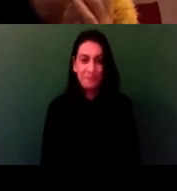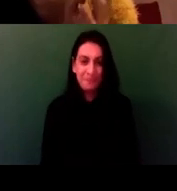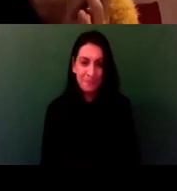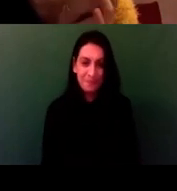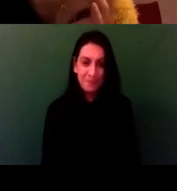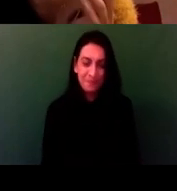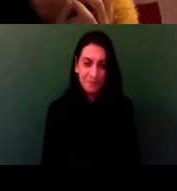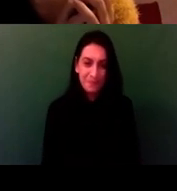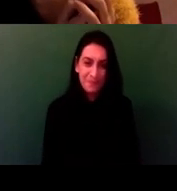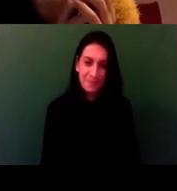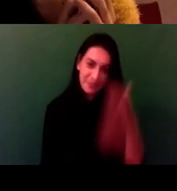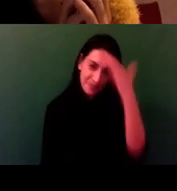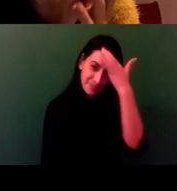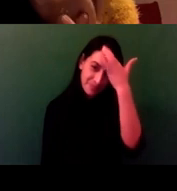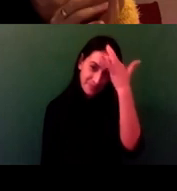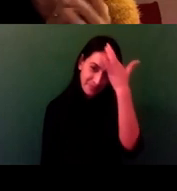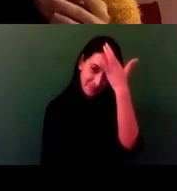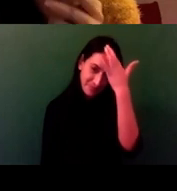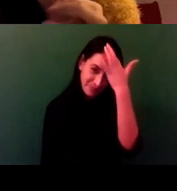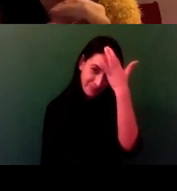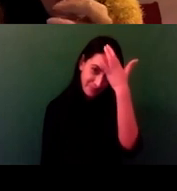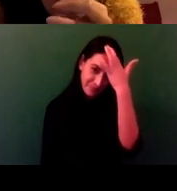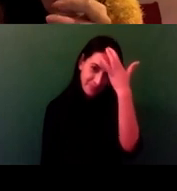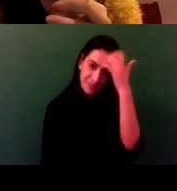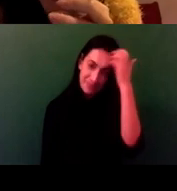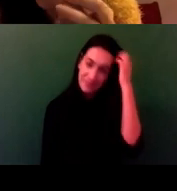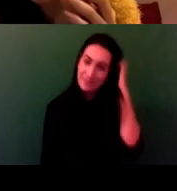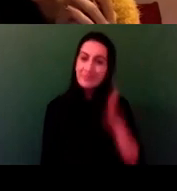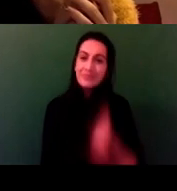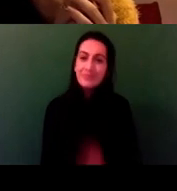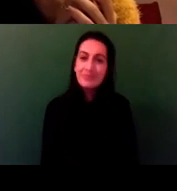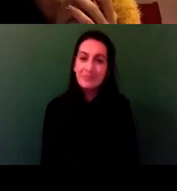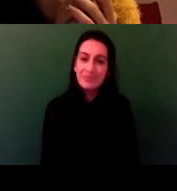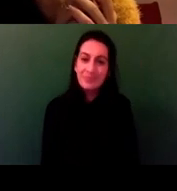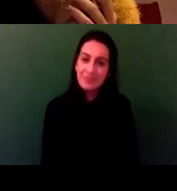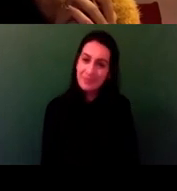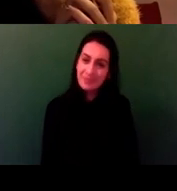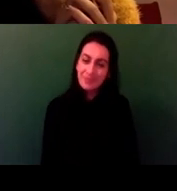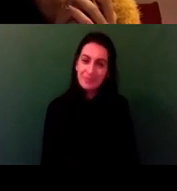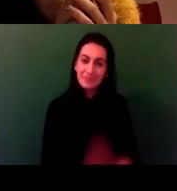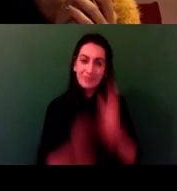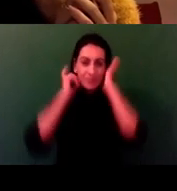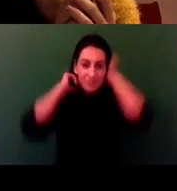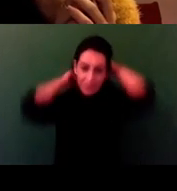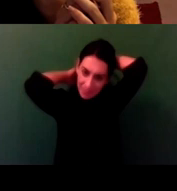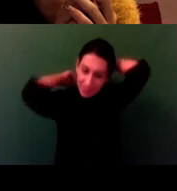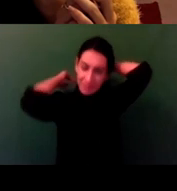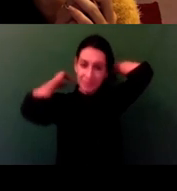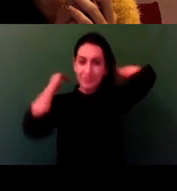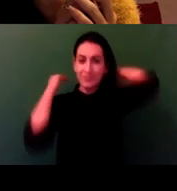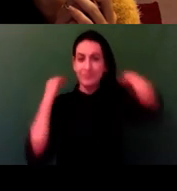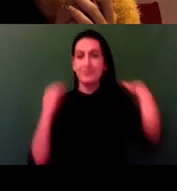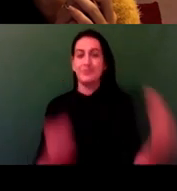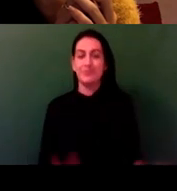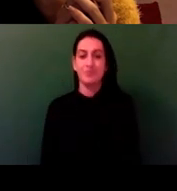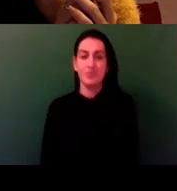Ben de mi? Evet, sen. Tamam. Ben de Arda Hoca'nın vurguladığı bu sayısal ve sandık yani